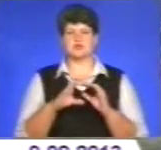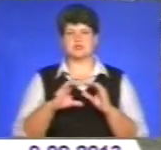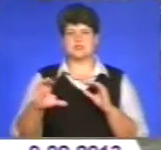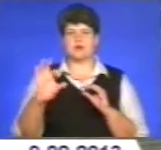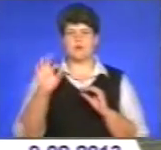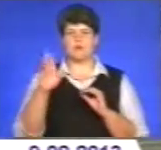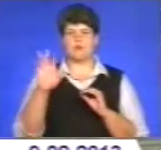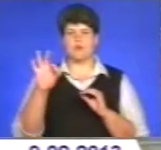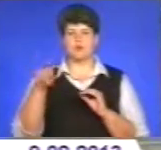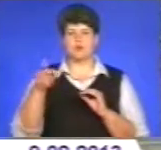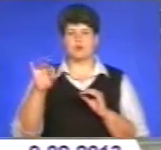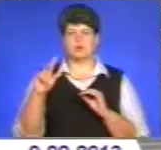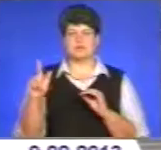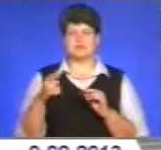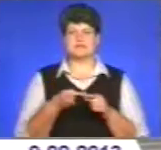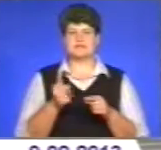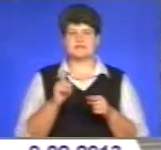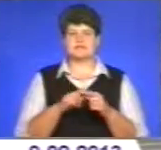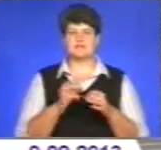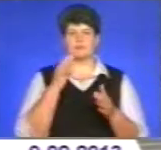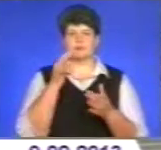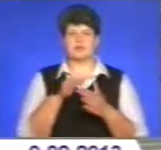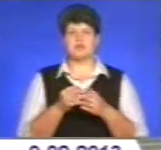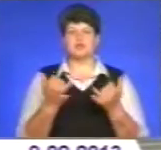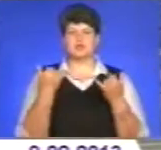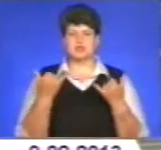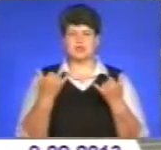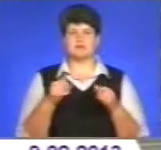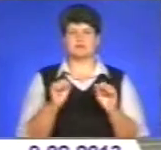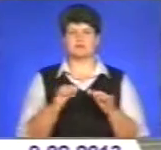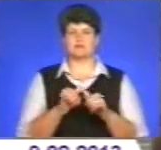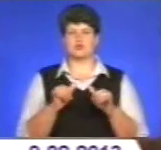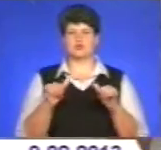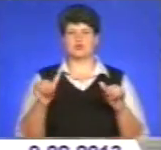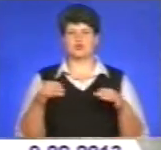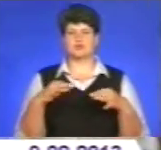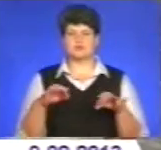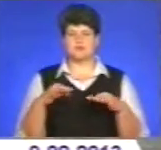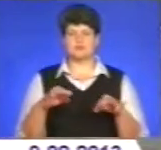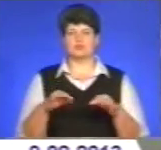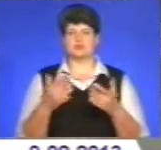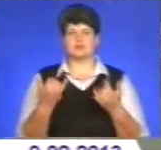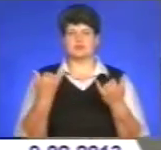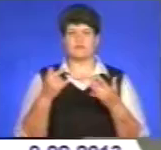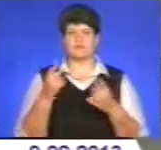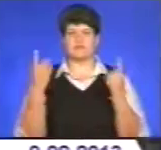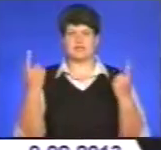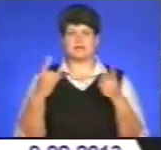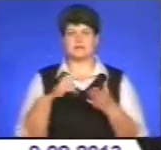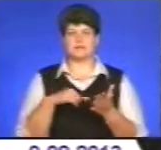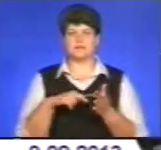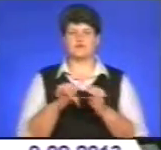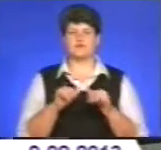Оболонь. Глава уряду відзначив, що даний проєкт відповідає сучасним тенденціям розвитку транспортної інфраструктури мегаполісів. Адже в розвинутих країнах